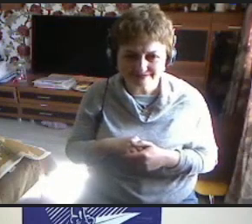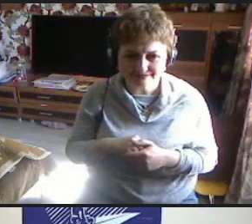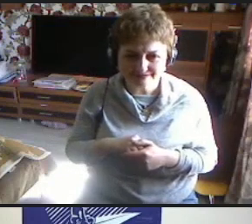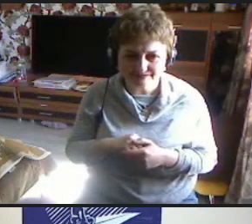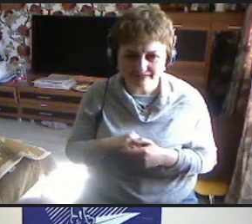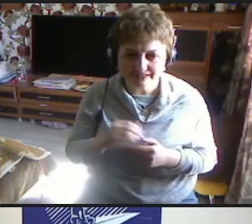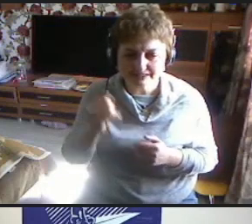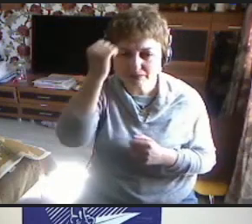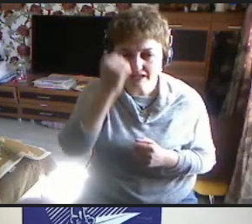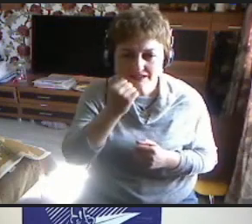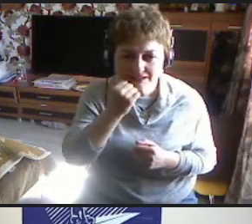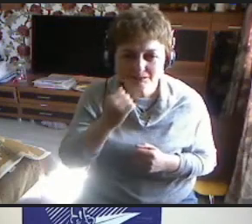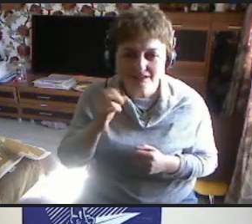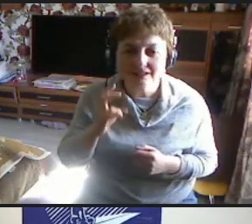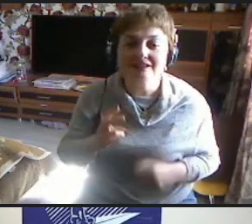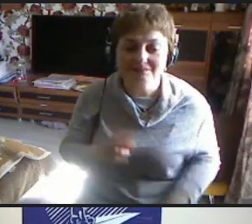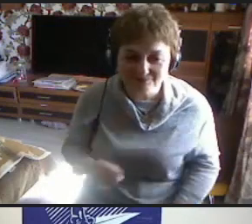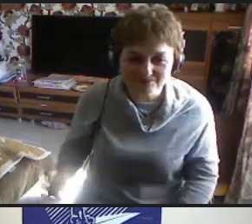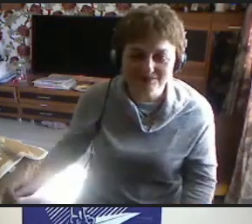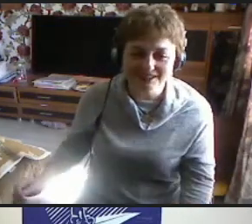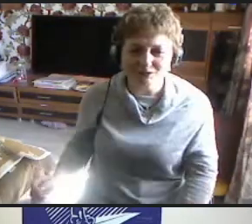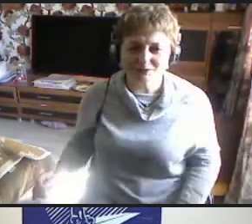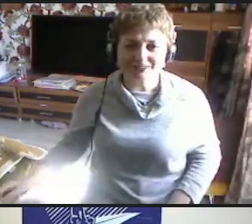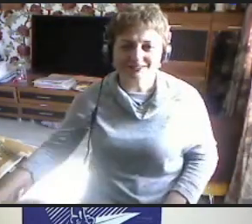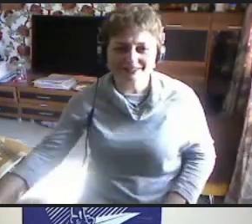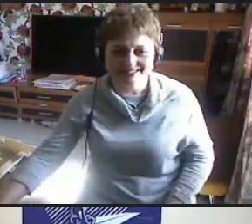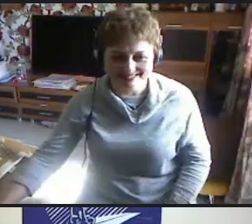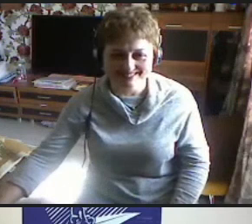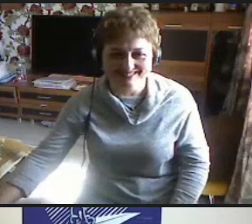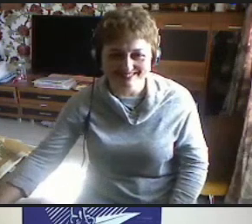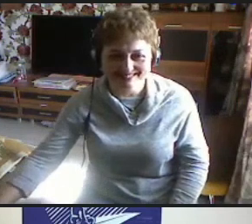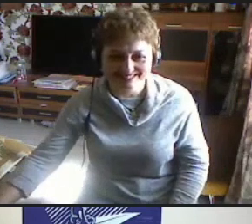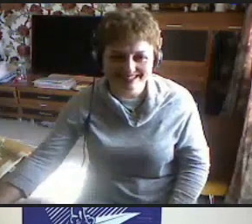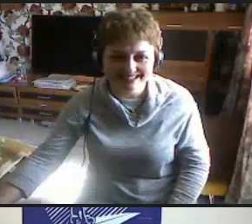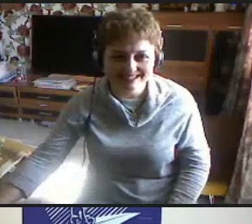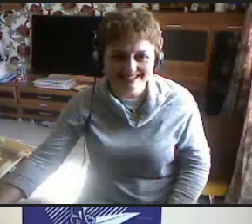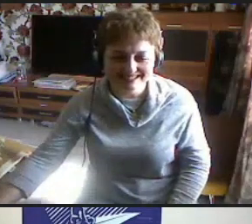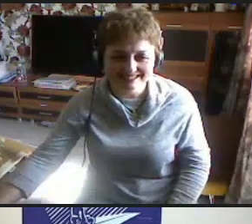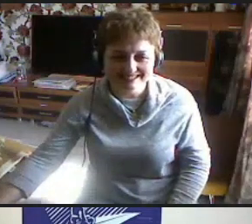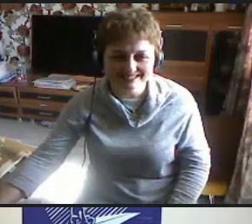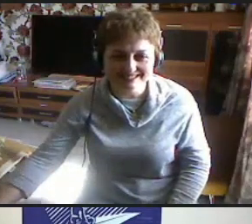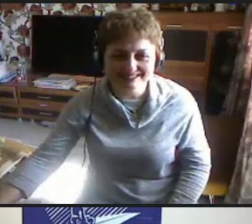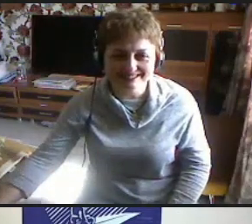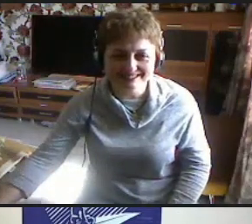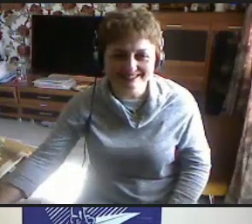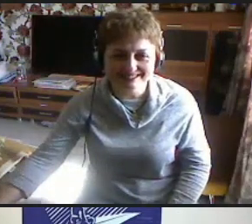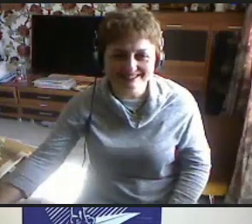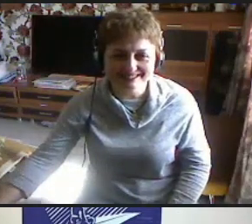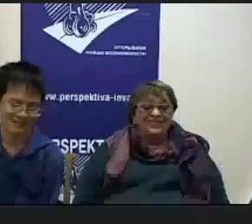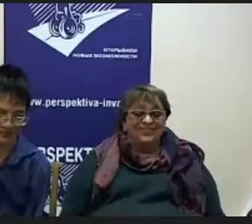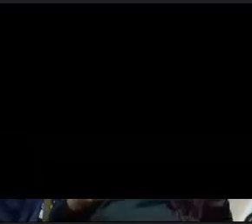Спасибо большое, Наталья Белова, большое спасибо. Нашему особенно передачу. Да, да. Перейдем вас на